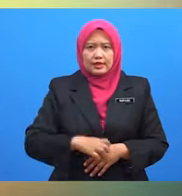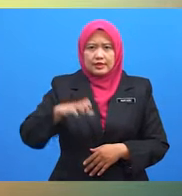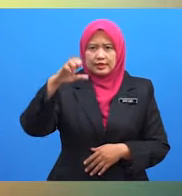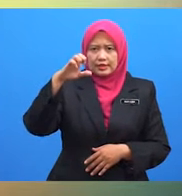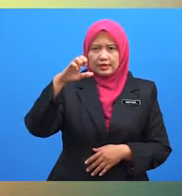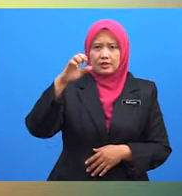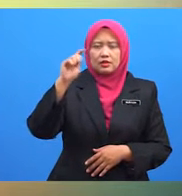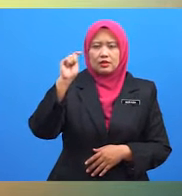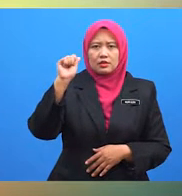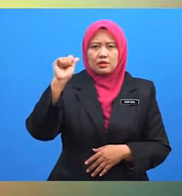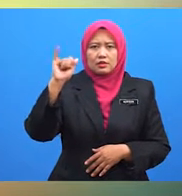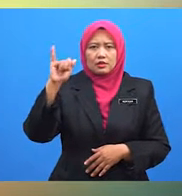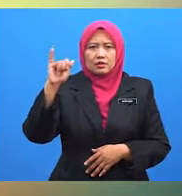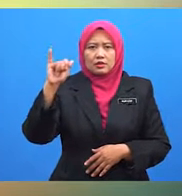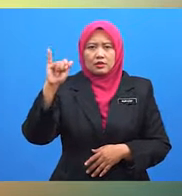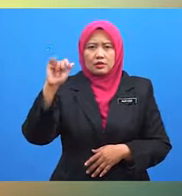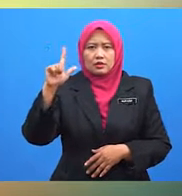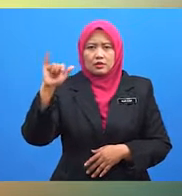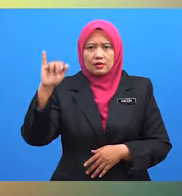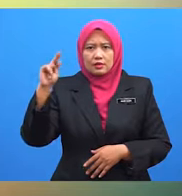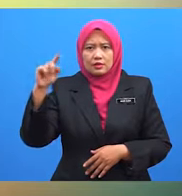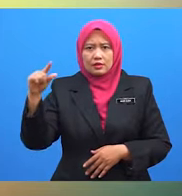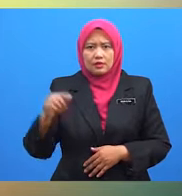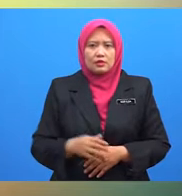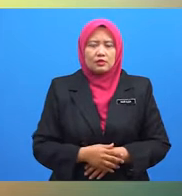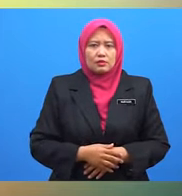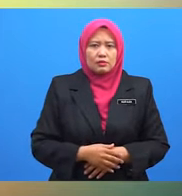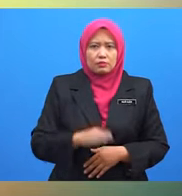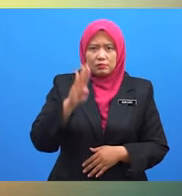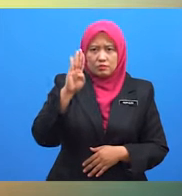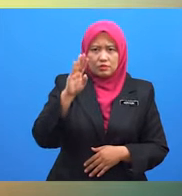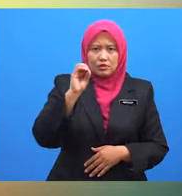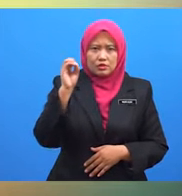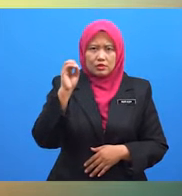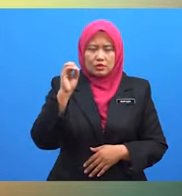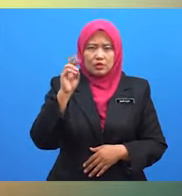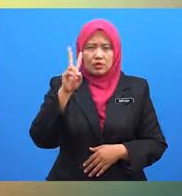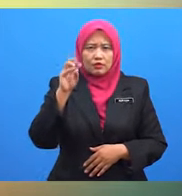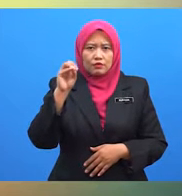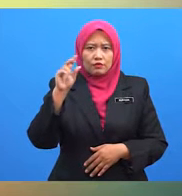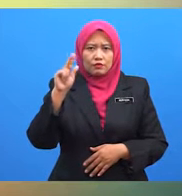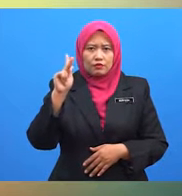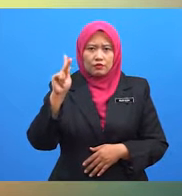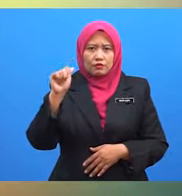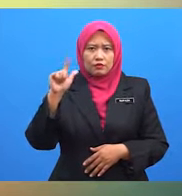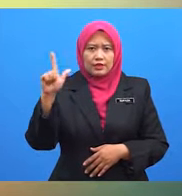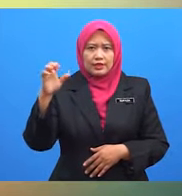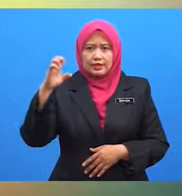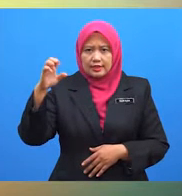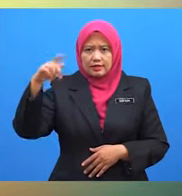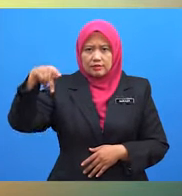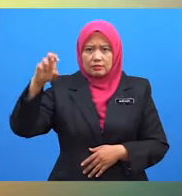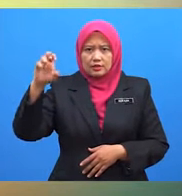ipepet yang digantikan dengan A. C. Banyak konsonan yang diucapkan dan dieja dengan